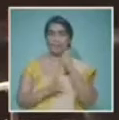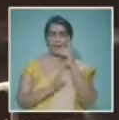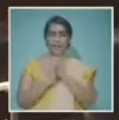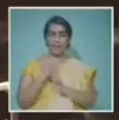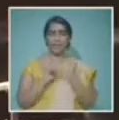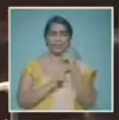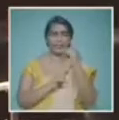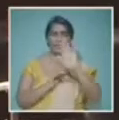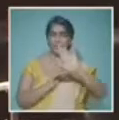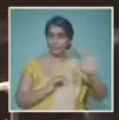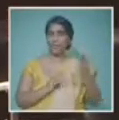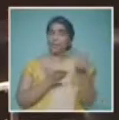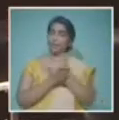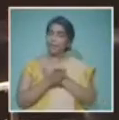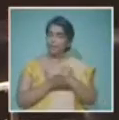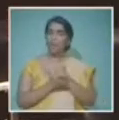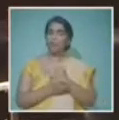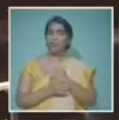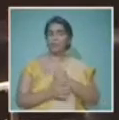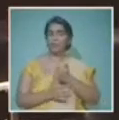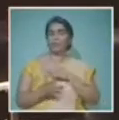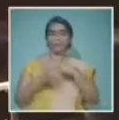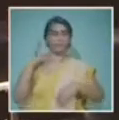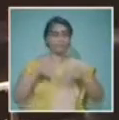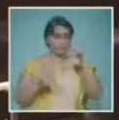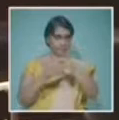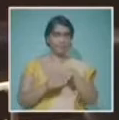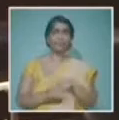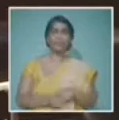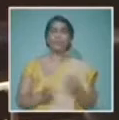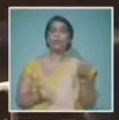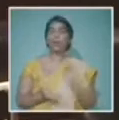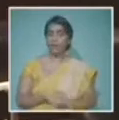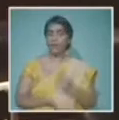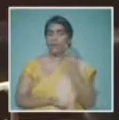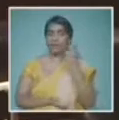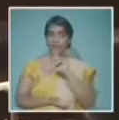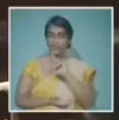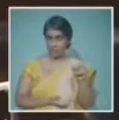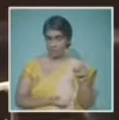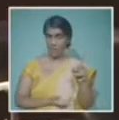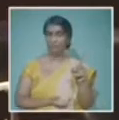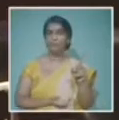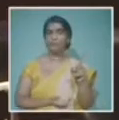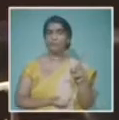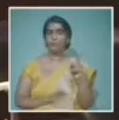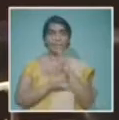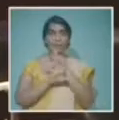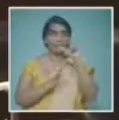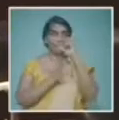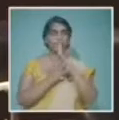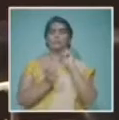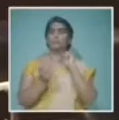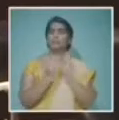මන්ත්‍රීවරයෙක් කර අනිත් සියලු දෙනායකට පක්ෂ වූ. නැවත 2010දී 17 වෙනි